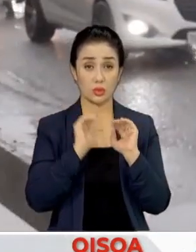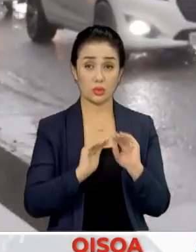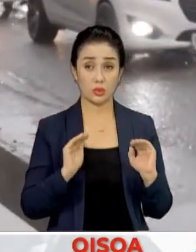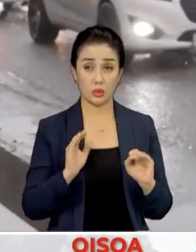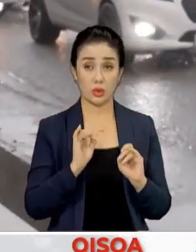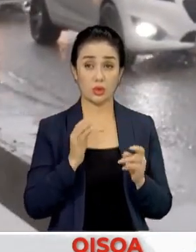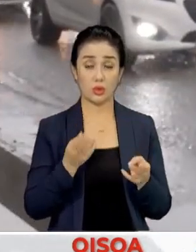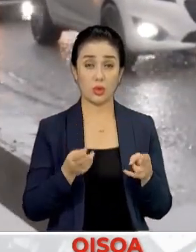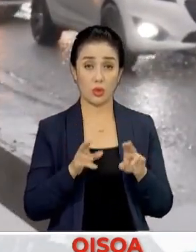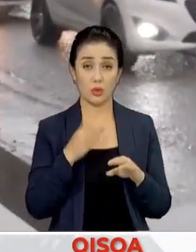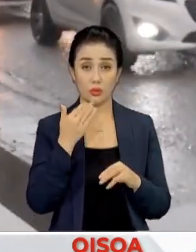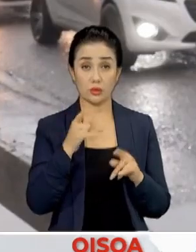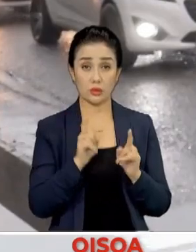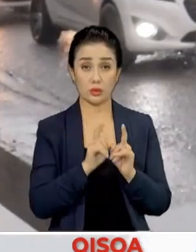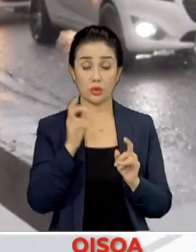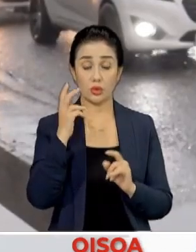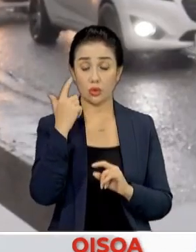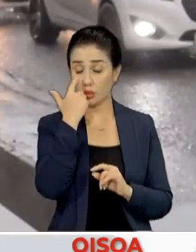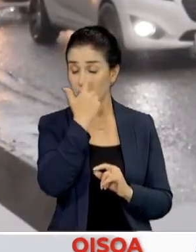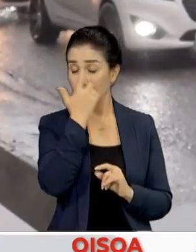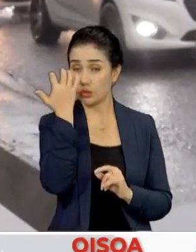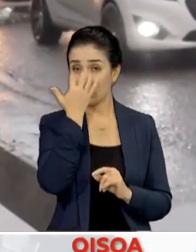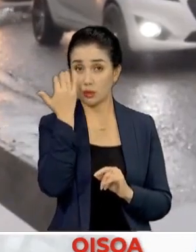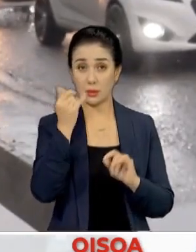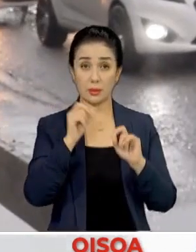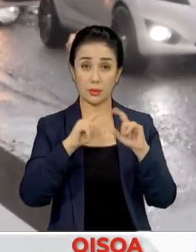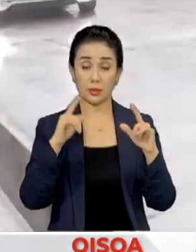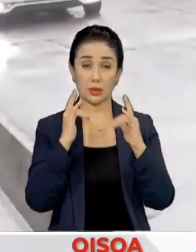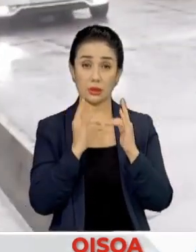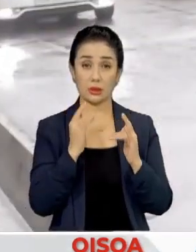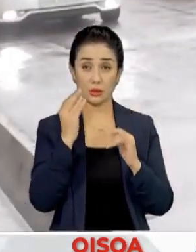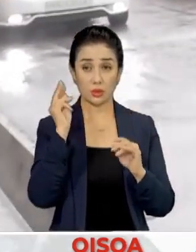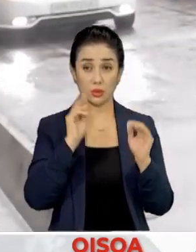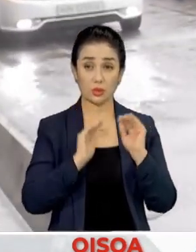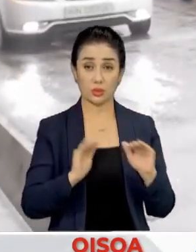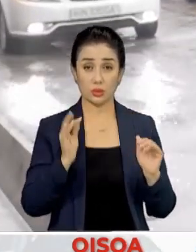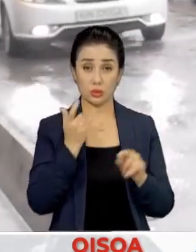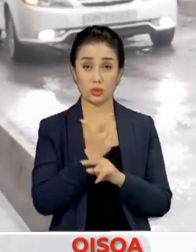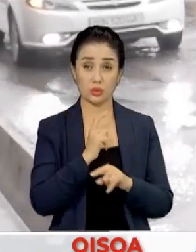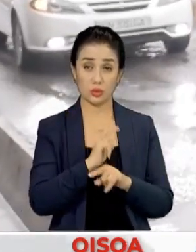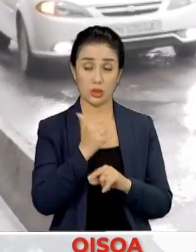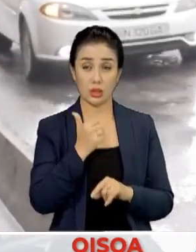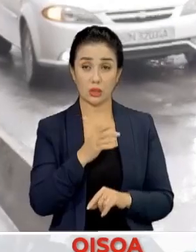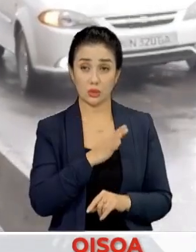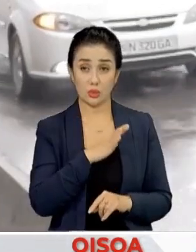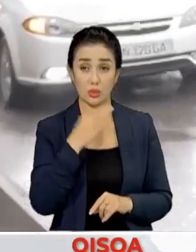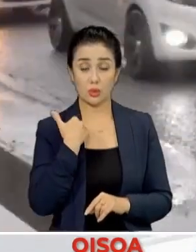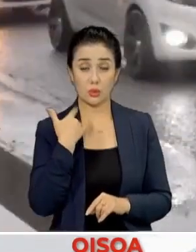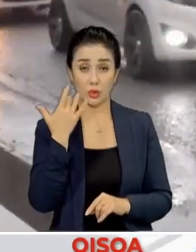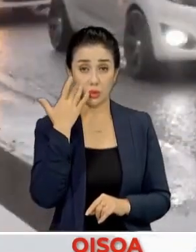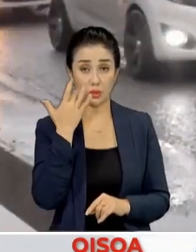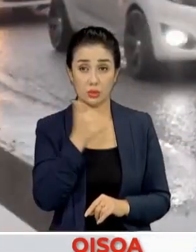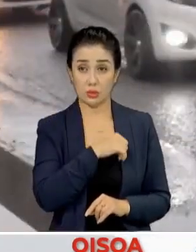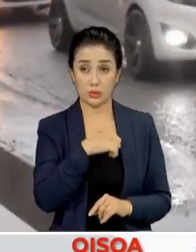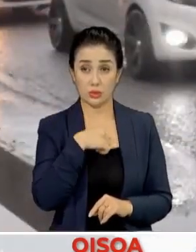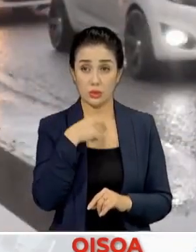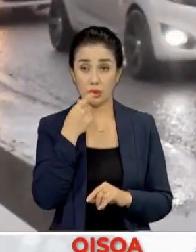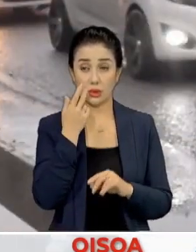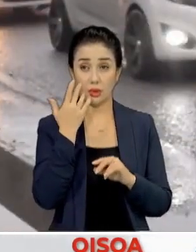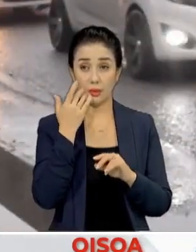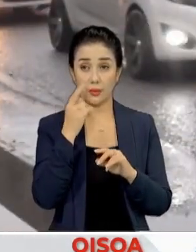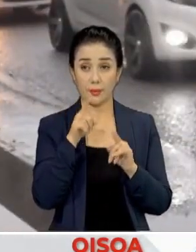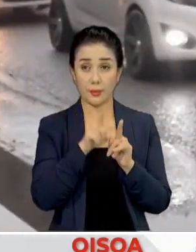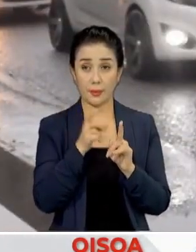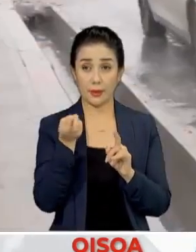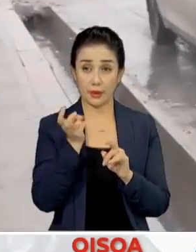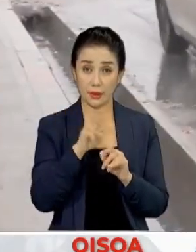o'quvchilariga qolaversa yonimizdagi ko'z ojizlar maktab internat o'quvchilariga ham juda yaxshi bo'ldi. O'zim ham doimiy ertalab shu yerdan kelaman, yana